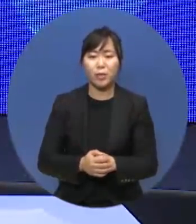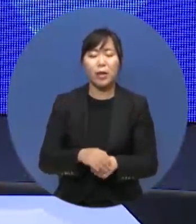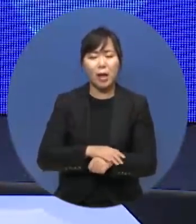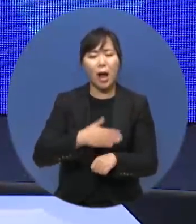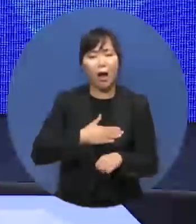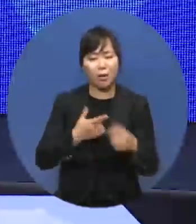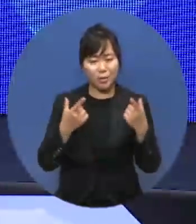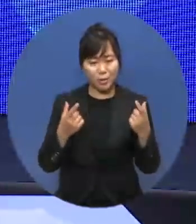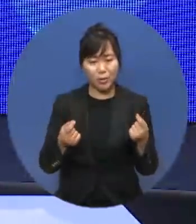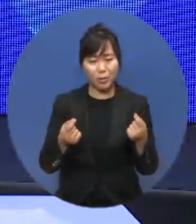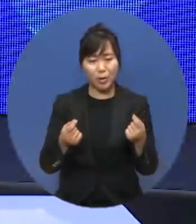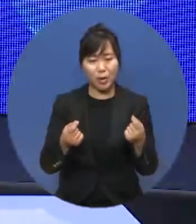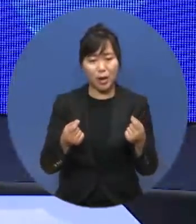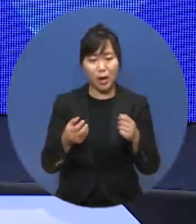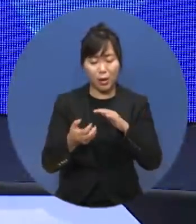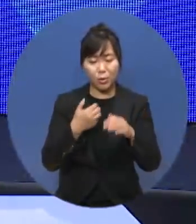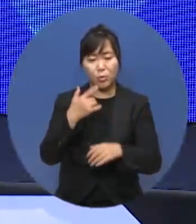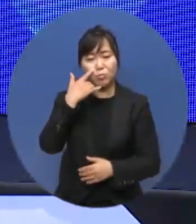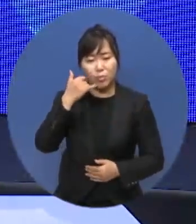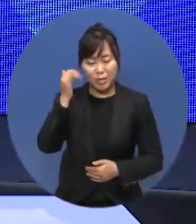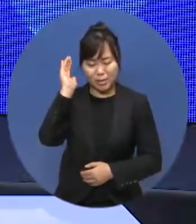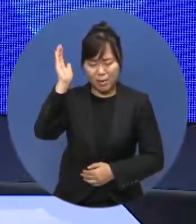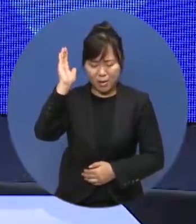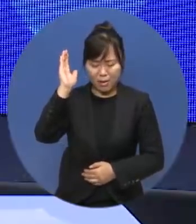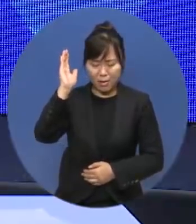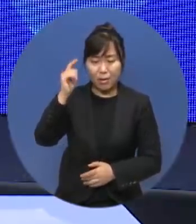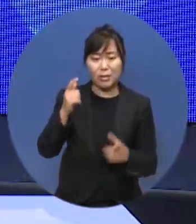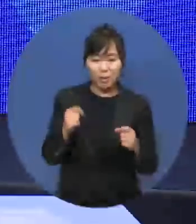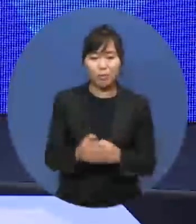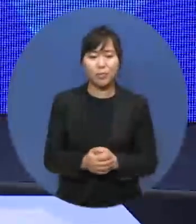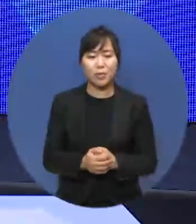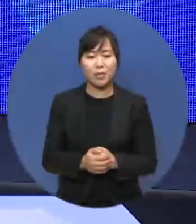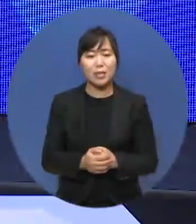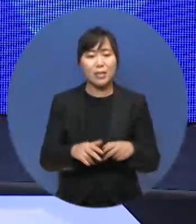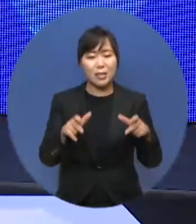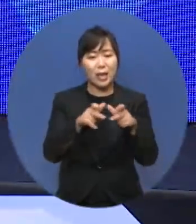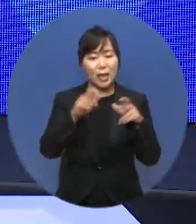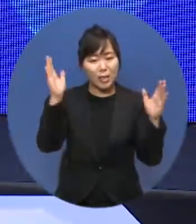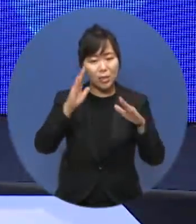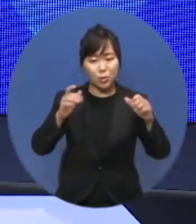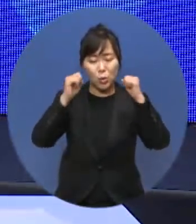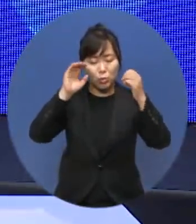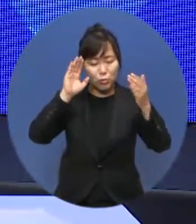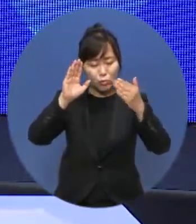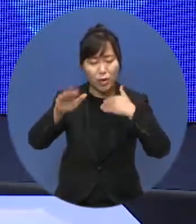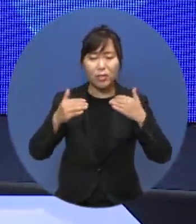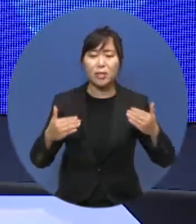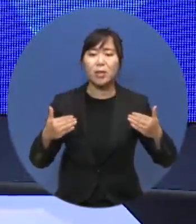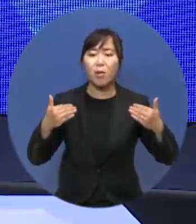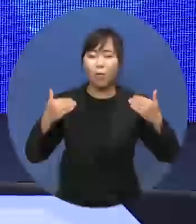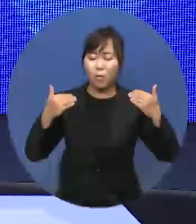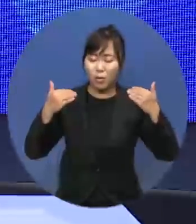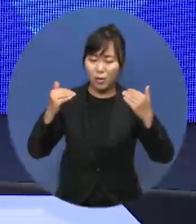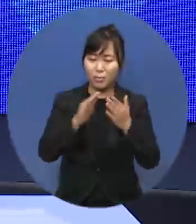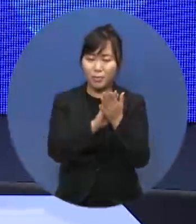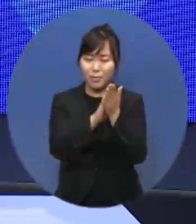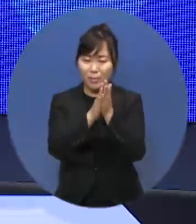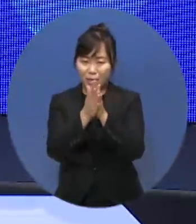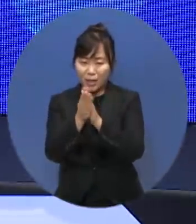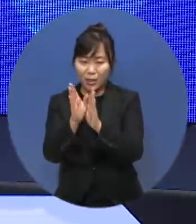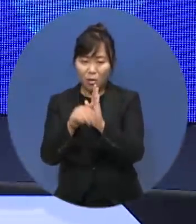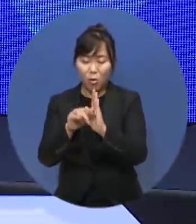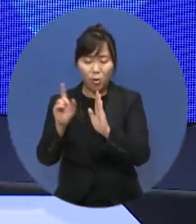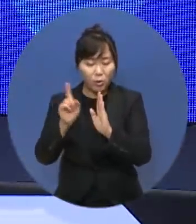잘 아시겠지만 앞에서도 이제 학부모님 계속 얘기를 하셨지만 사실은 장애 학생들이 졸업 이후에 성인기로 이제 전환이